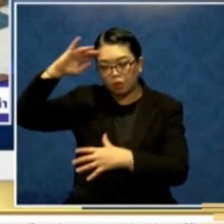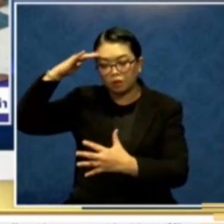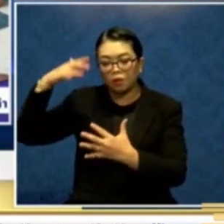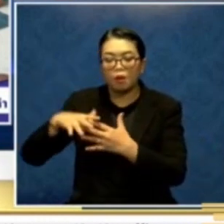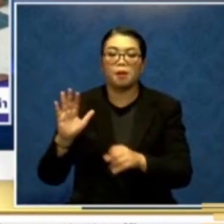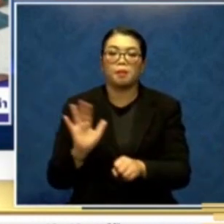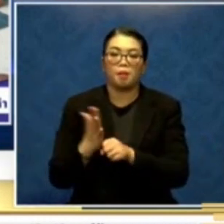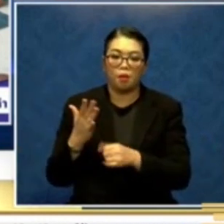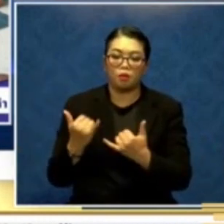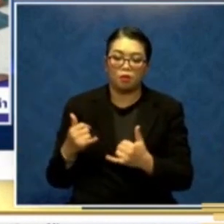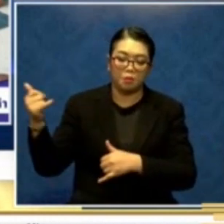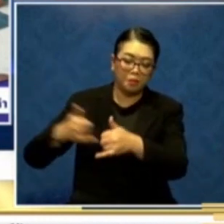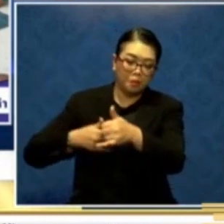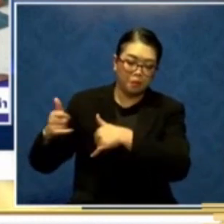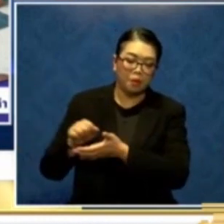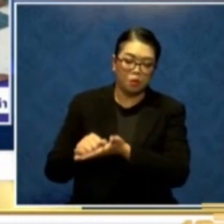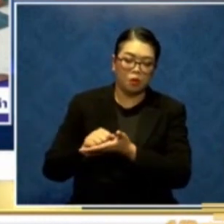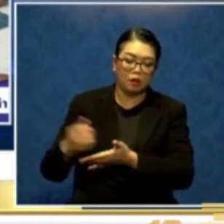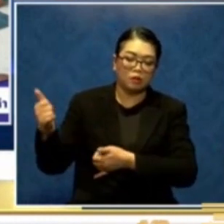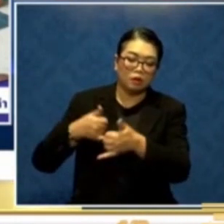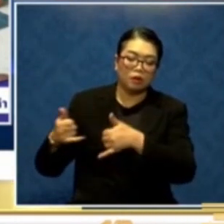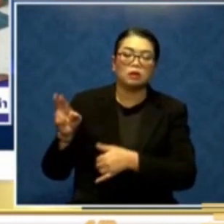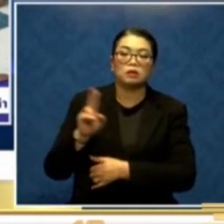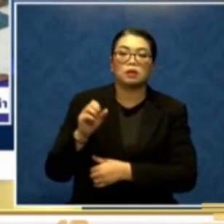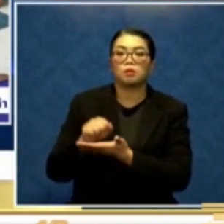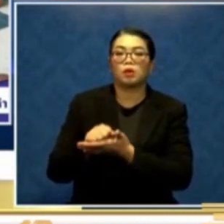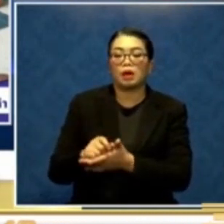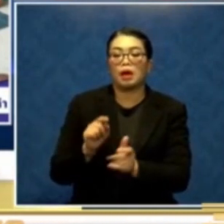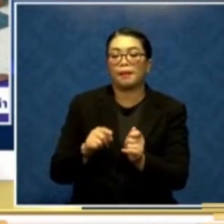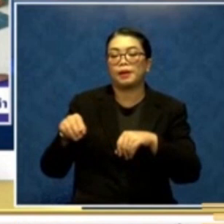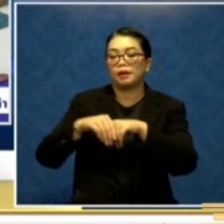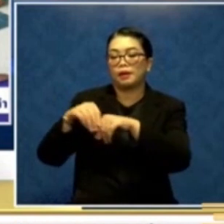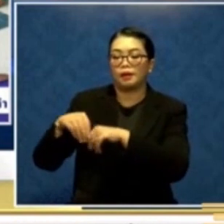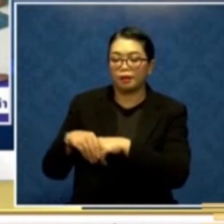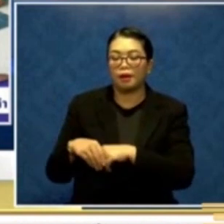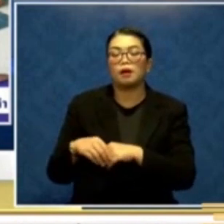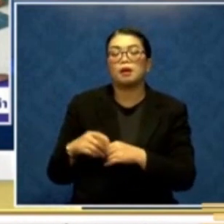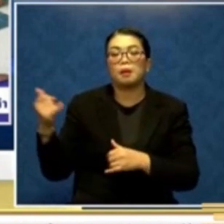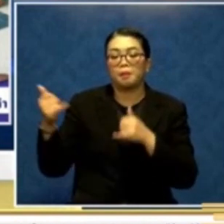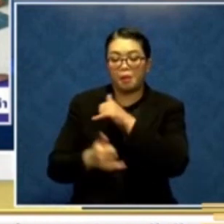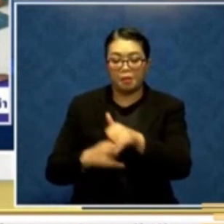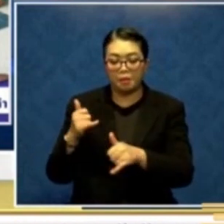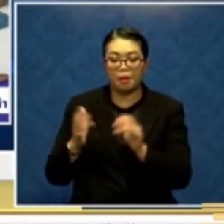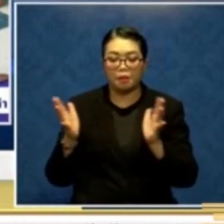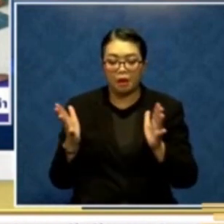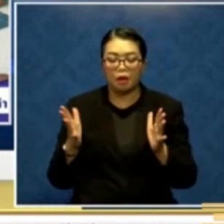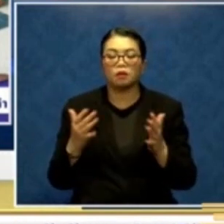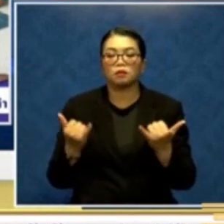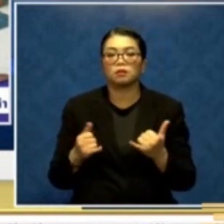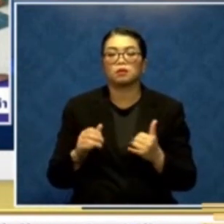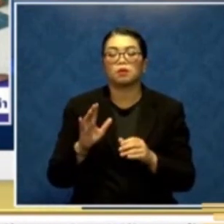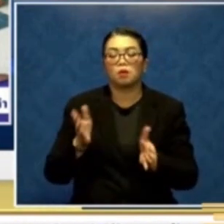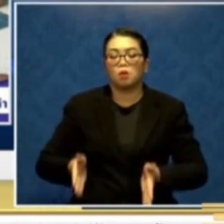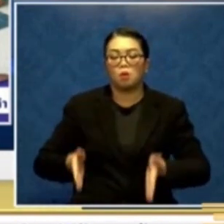พอต่อการความตองการพลบบริการที่มมากขึ้นโดยเฉพาะจอเผอข้างเคียงเช่นอเผอกษรุก evetปะยุ อำเผอเปจรรั